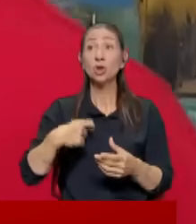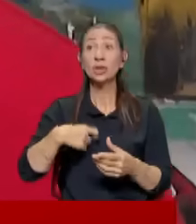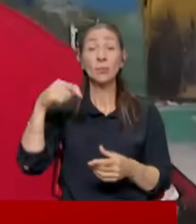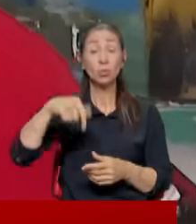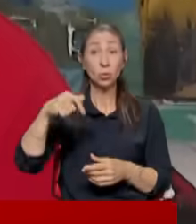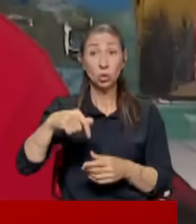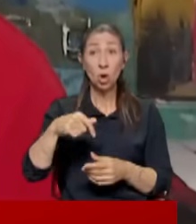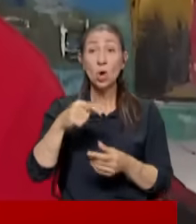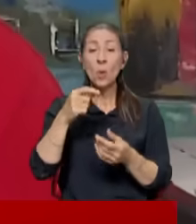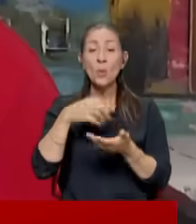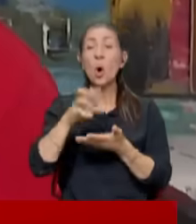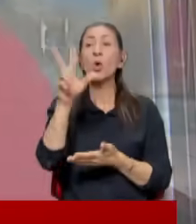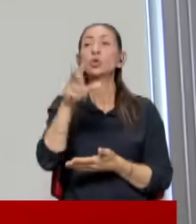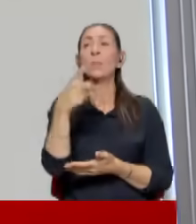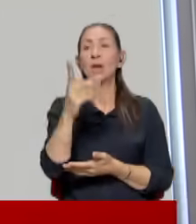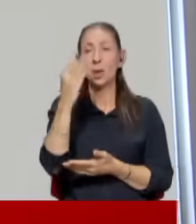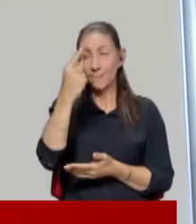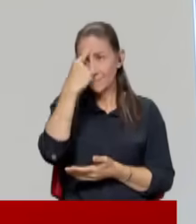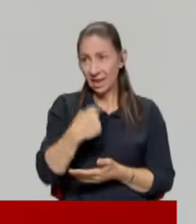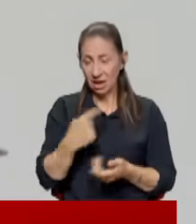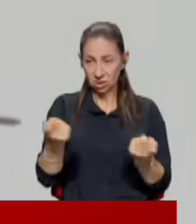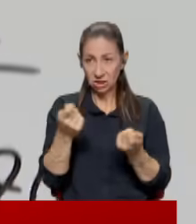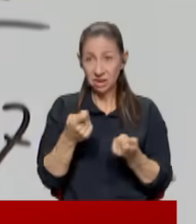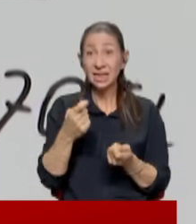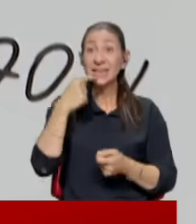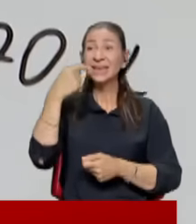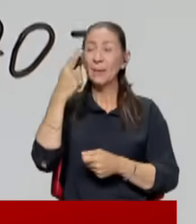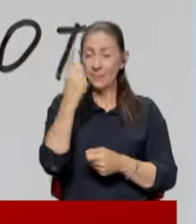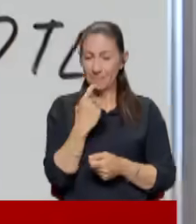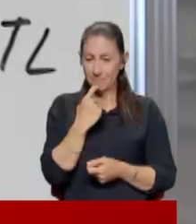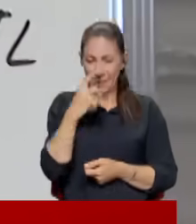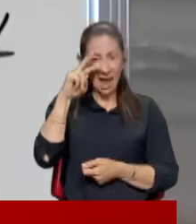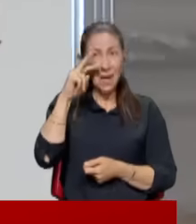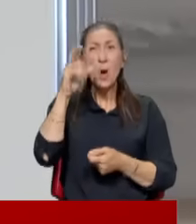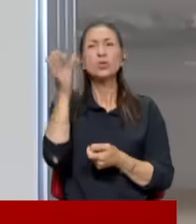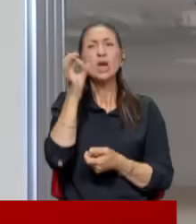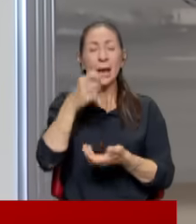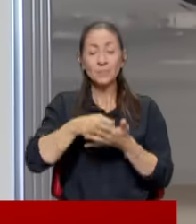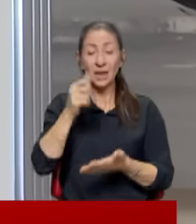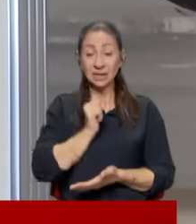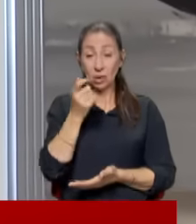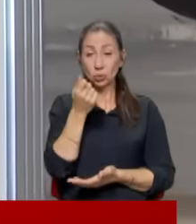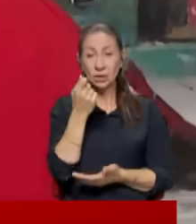bugün brüt maaşı 30 bin lira olan bekar bir çalışanın yılın başında ele geçen net miktarı